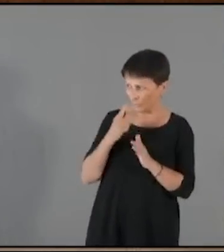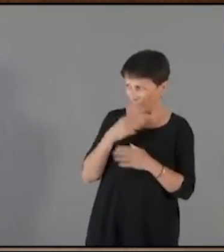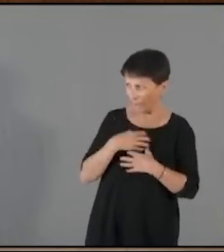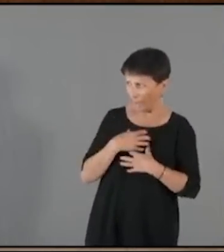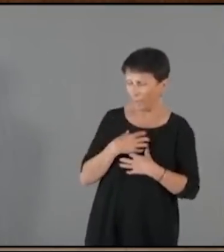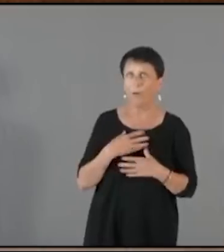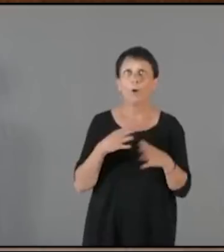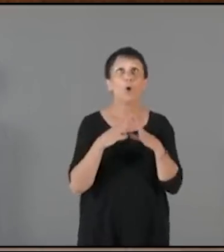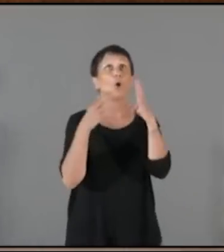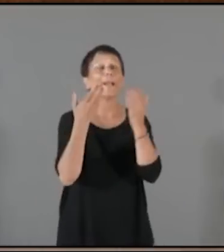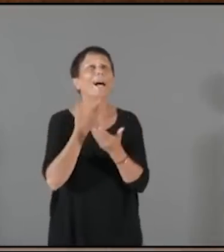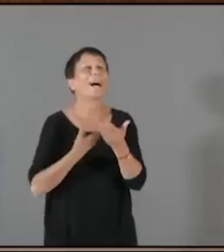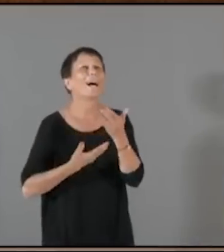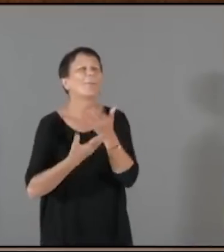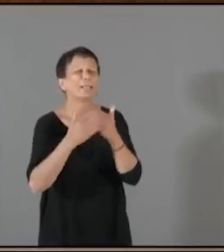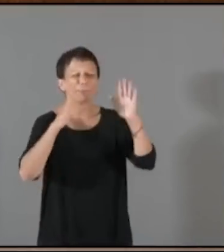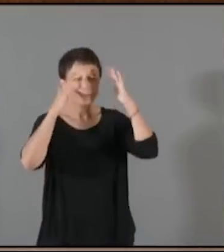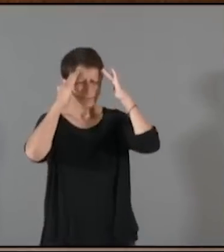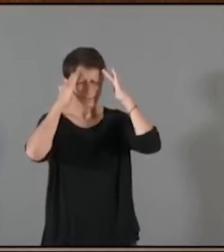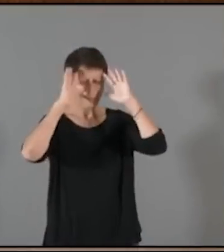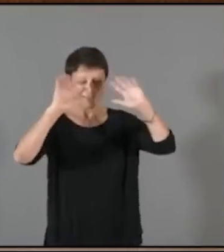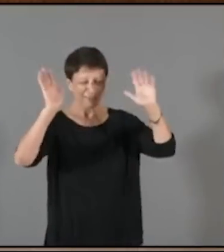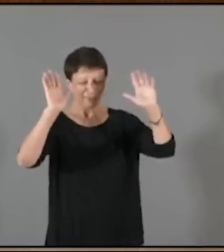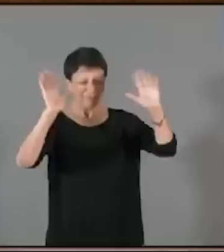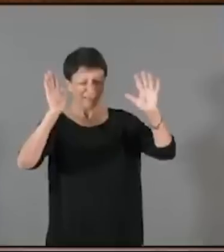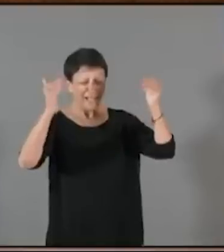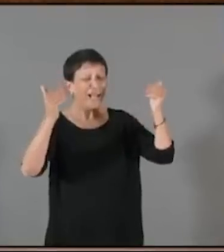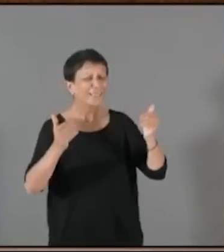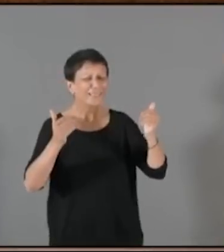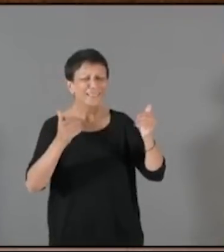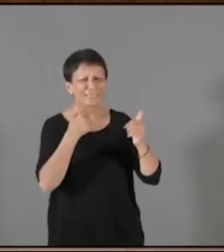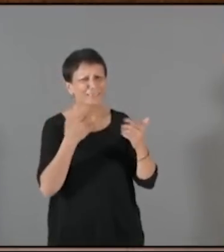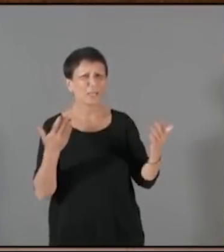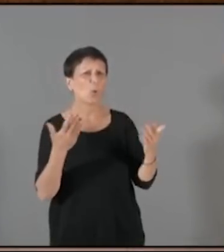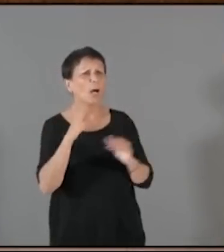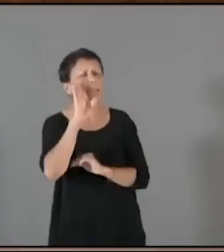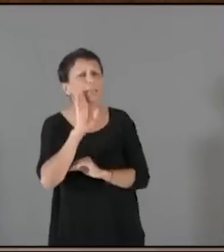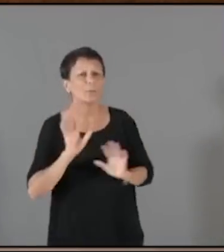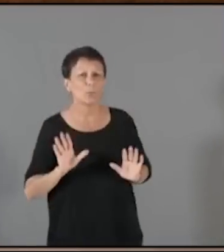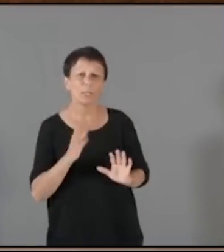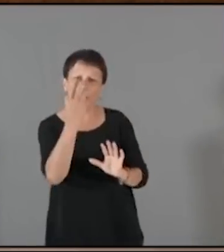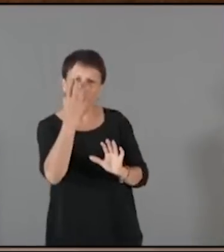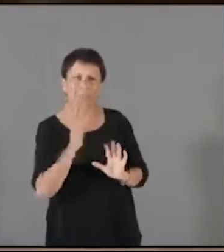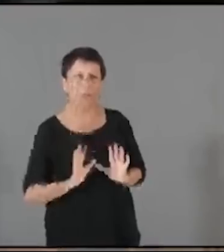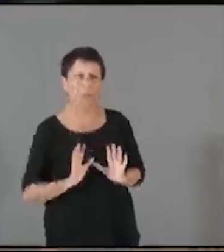remplacement. Si vous saviez à quel point sa réalité crispe les Marseillais. Qu'est-ce que vous racontez? Mais qu'est-ce que vous racontez là? Allez, s'il vous plaît, soyez sérieux. Va.